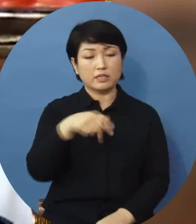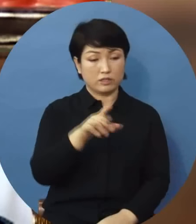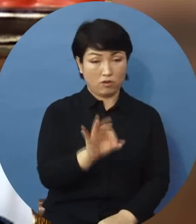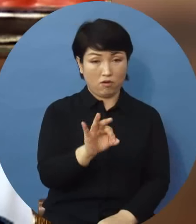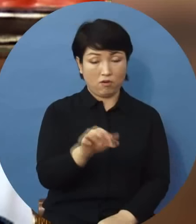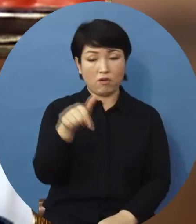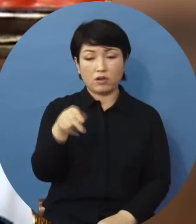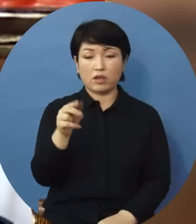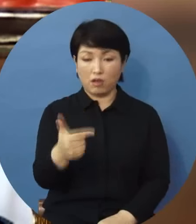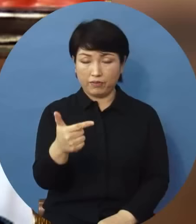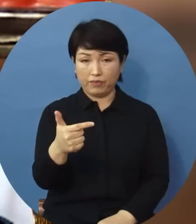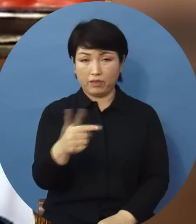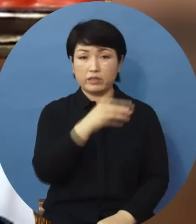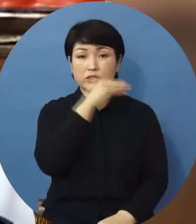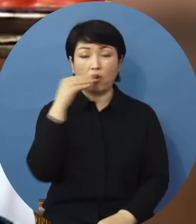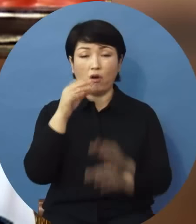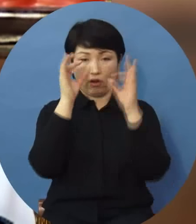정견이라고 하는 것은